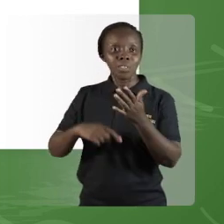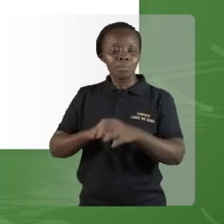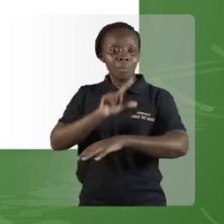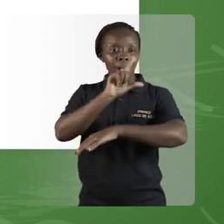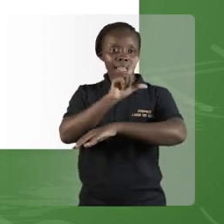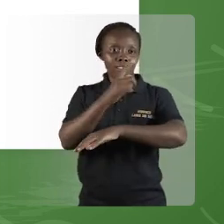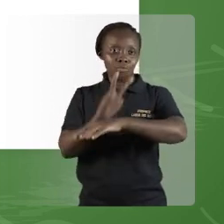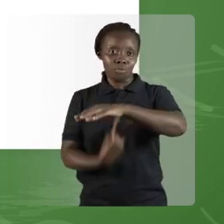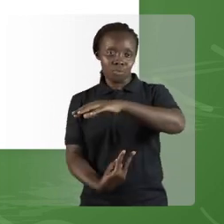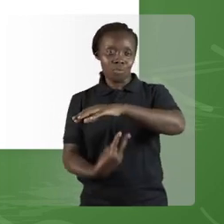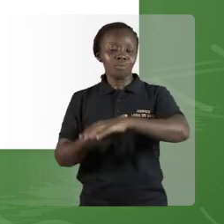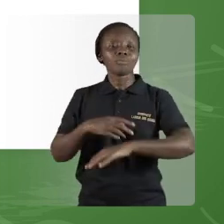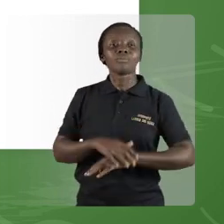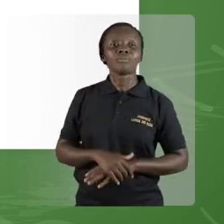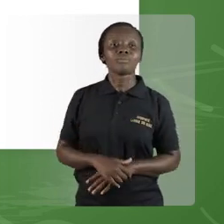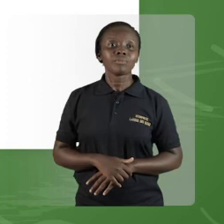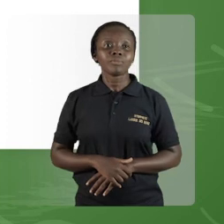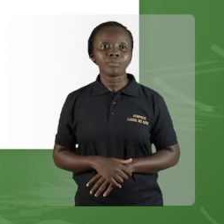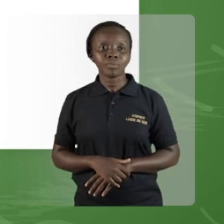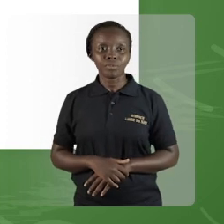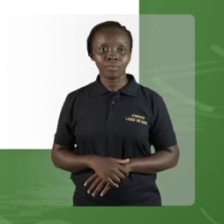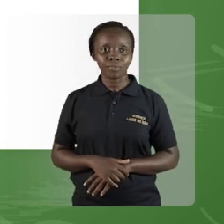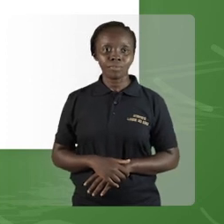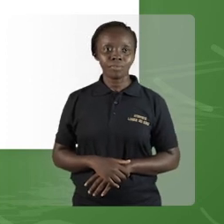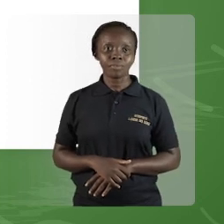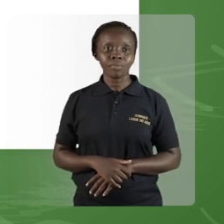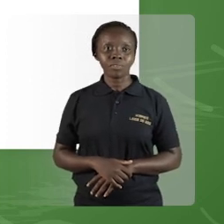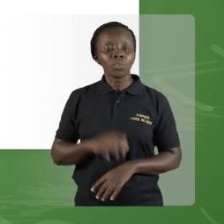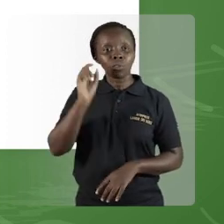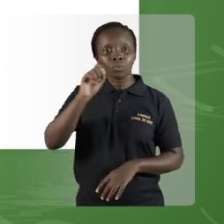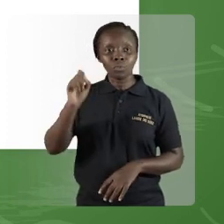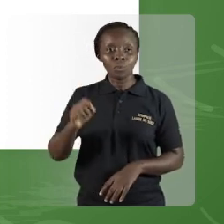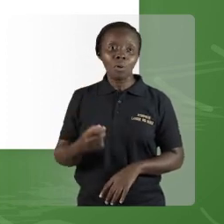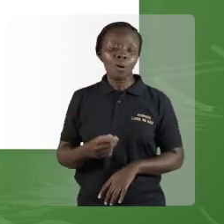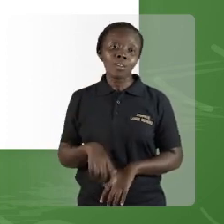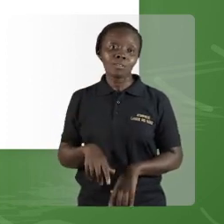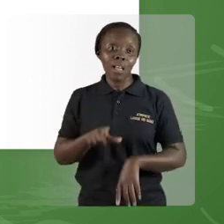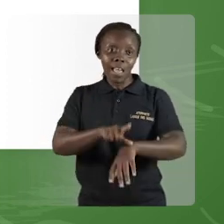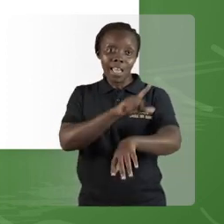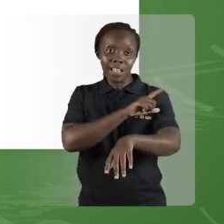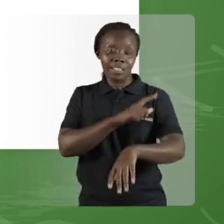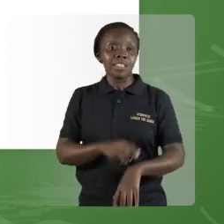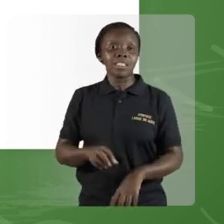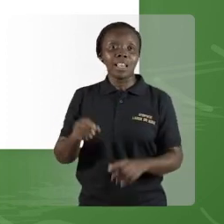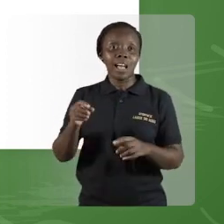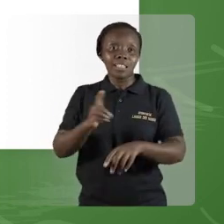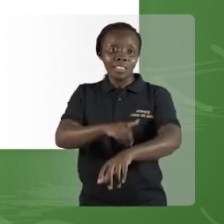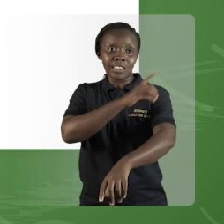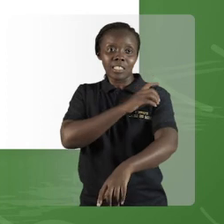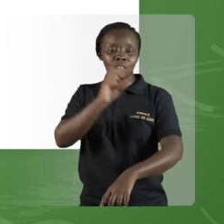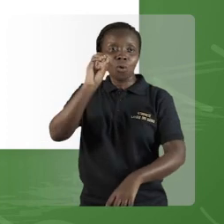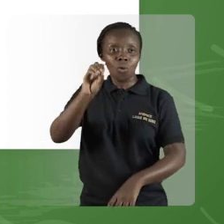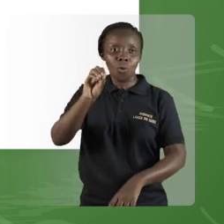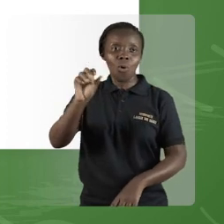ici, c'est L sur 2, c'est-à-dire la distance OG. Donc L sur 2. Le théorème des